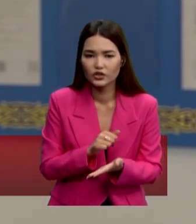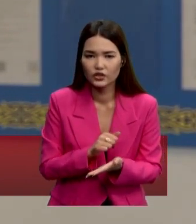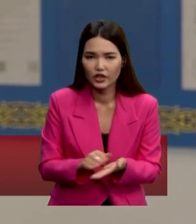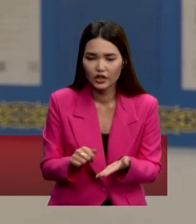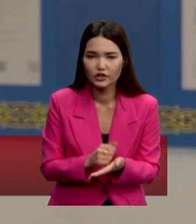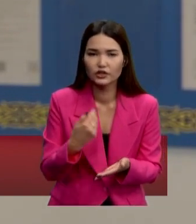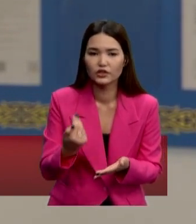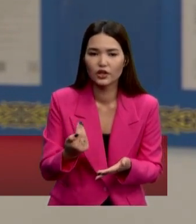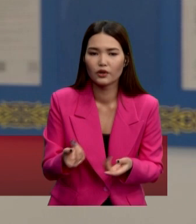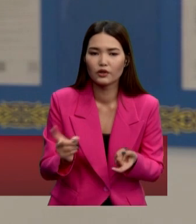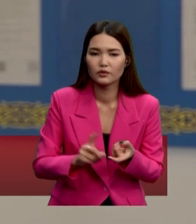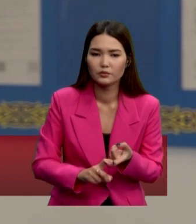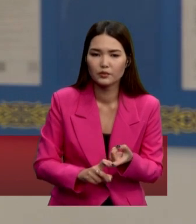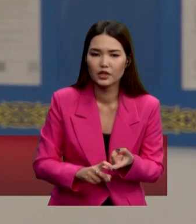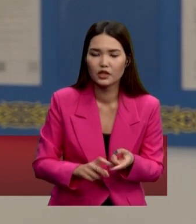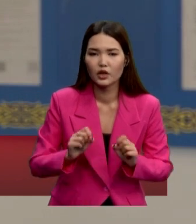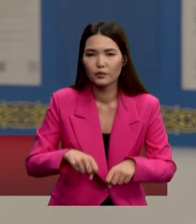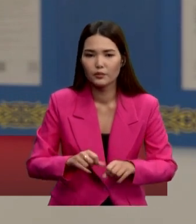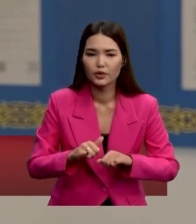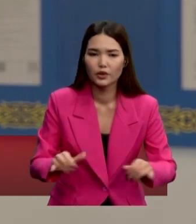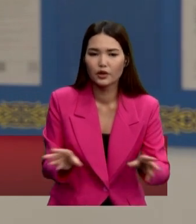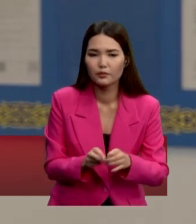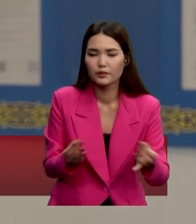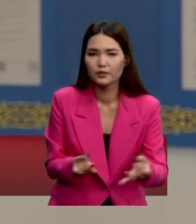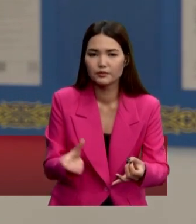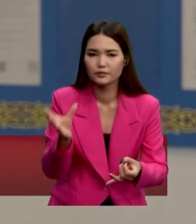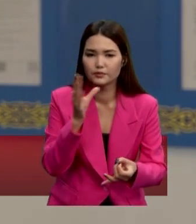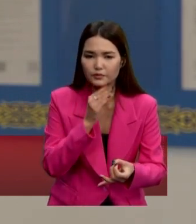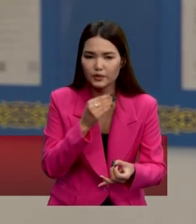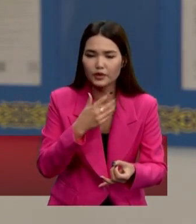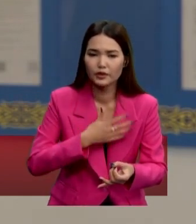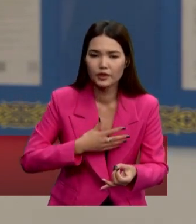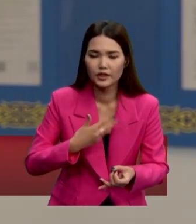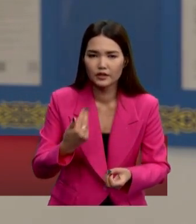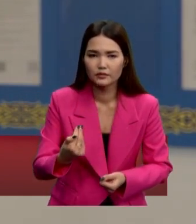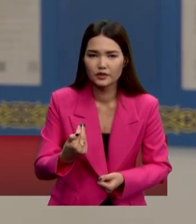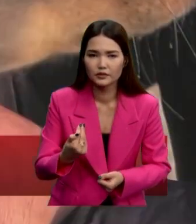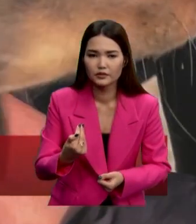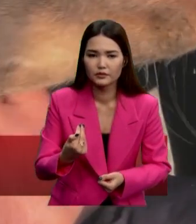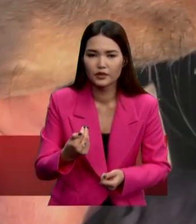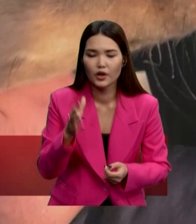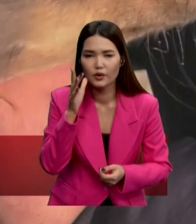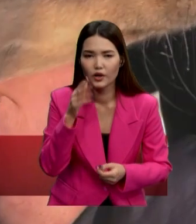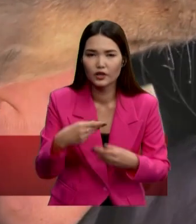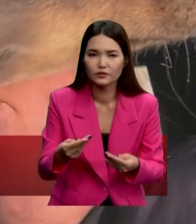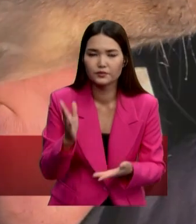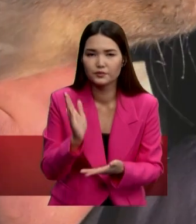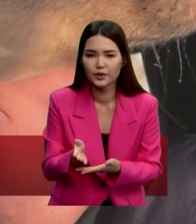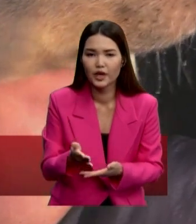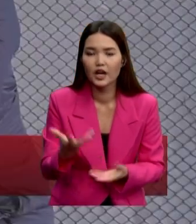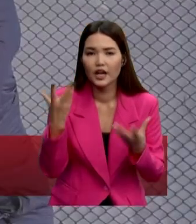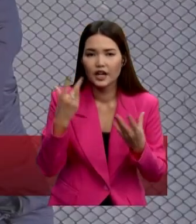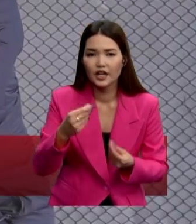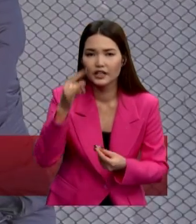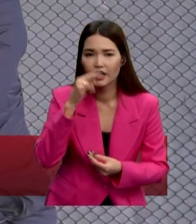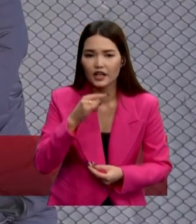жануарларды қорғаушылар ұйымдармен бірге бірлесіп аулаймыз. Аулап, соларға уақытша ұстауға береміз. Кезінде